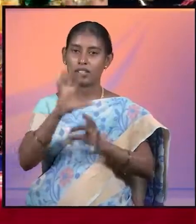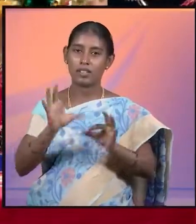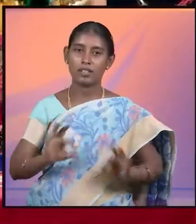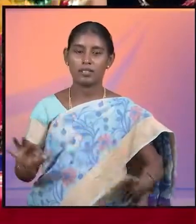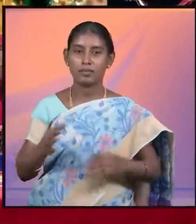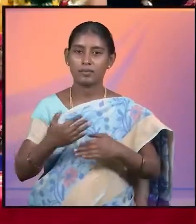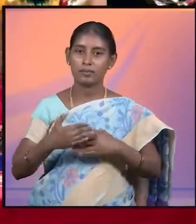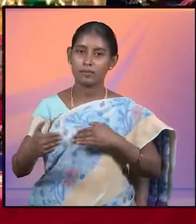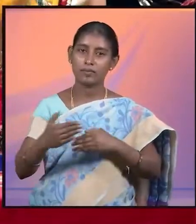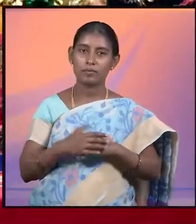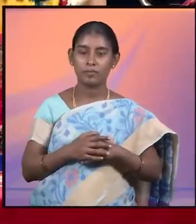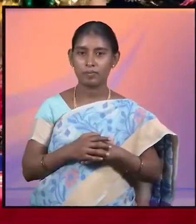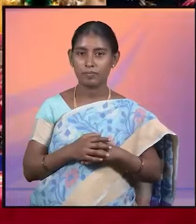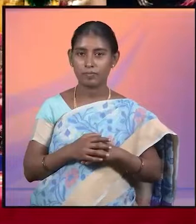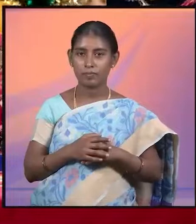துயரையும் தீர்த்தாங்க.